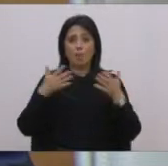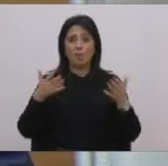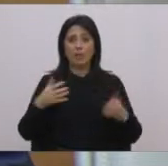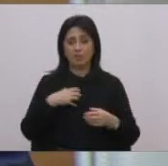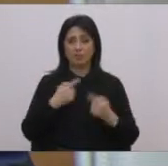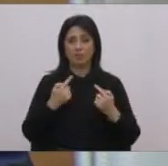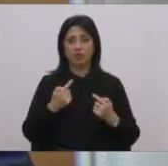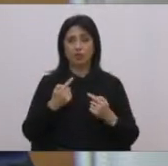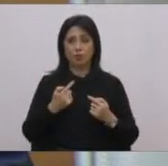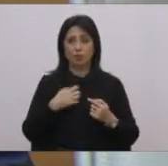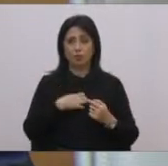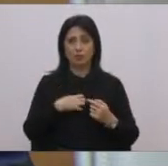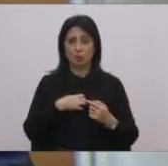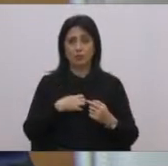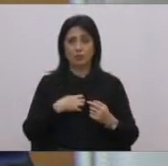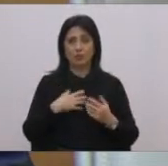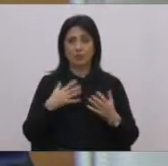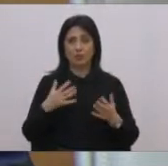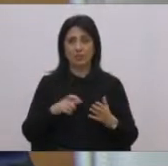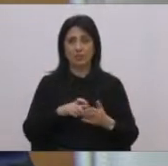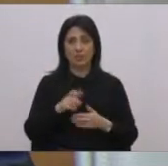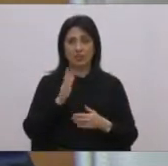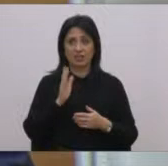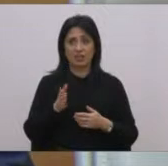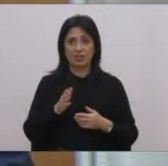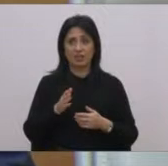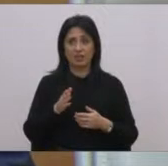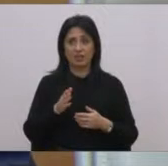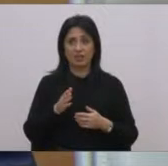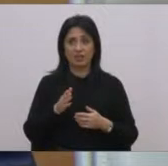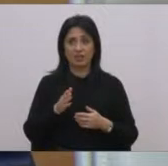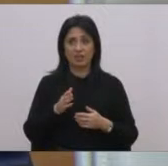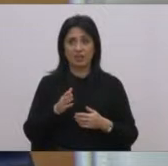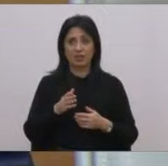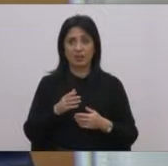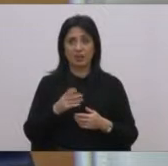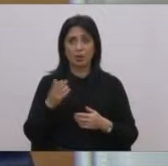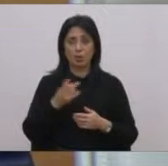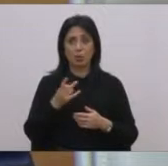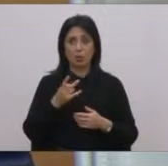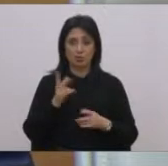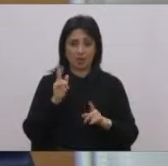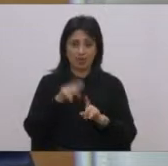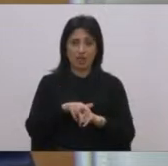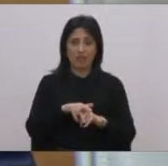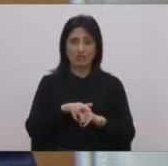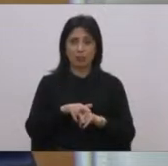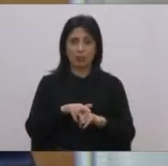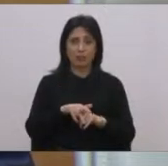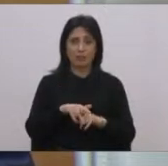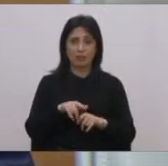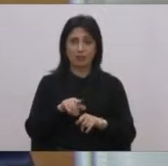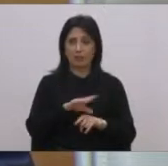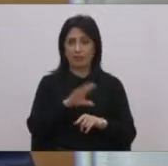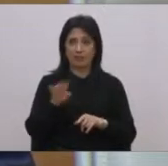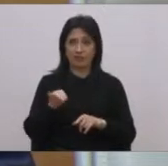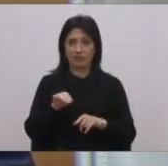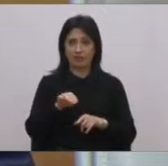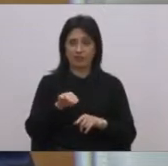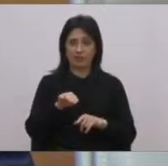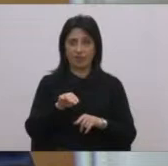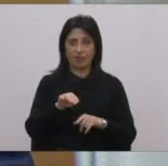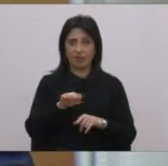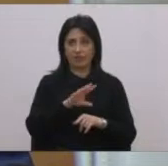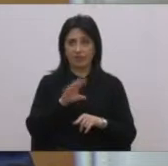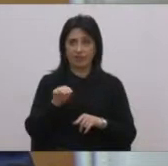მნიშვნელობის, სტრატეგიული მნიშვნელობის გზა იქნება და ხუნდა დაითვირთოს ის. Ესე იგი ყველა კაპი,